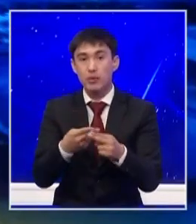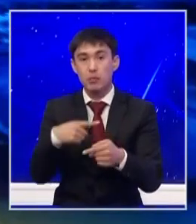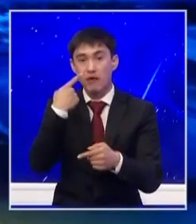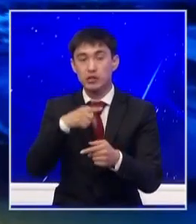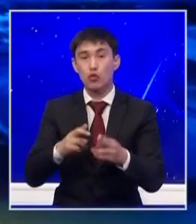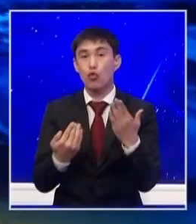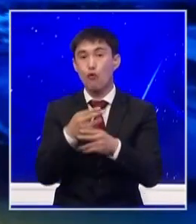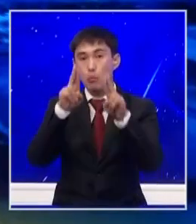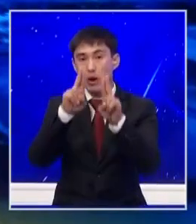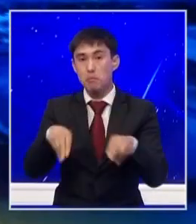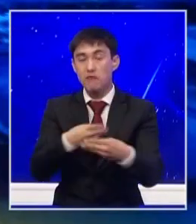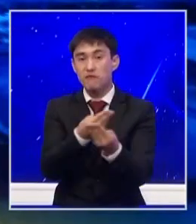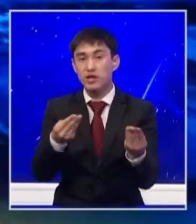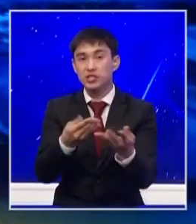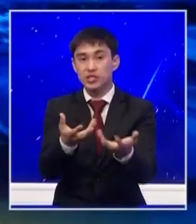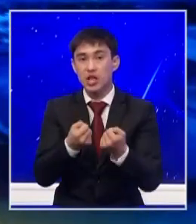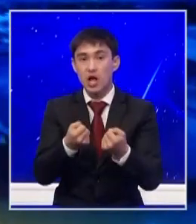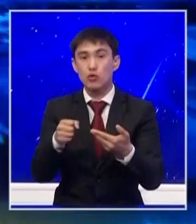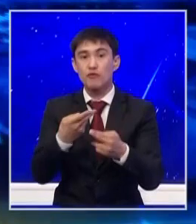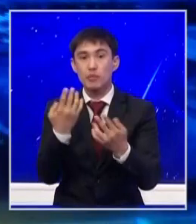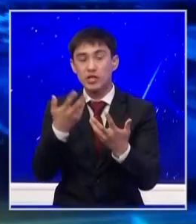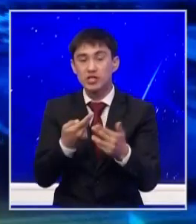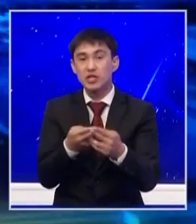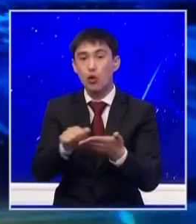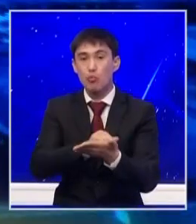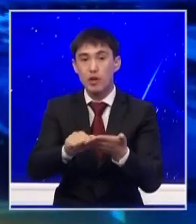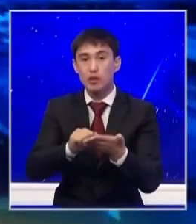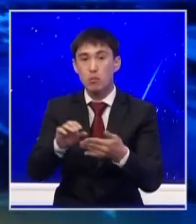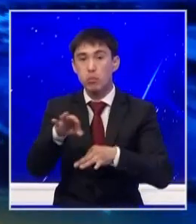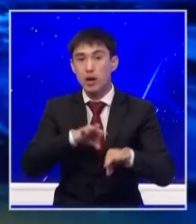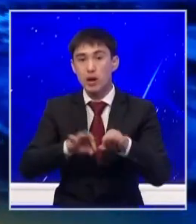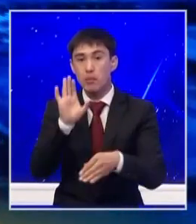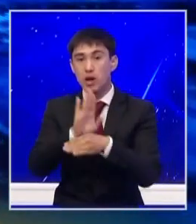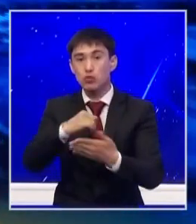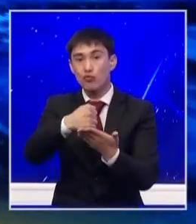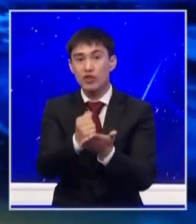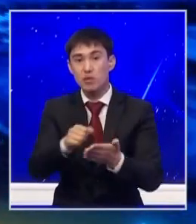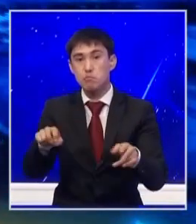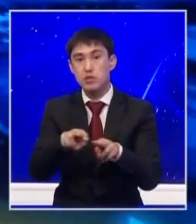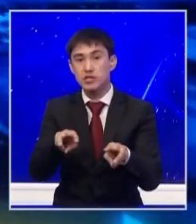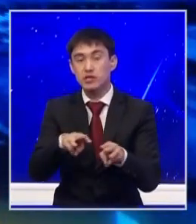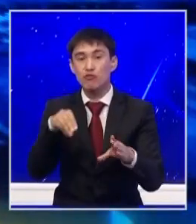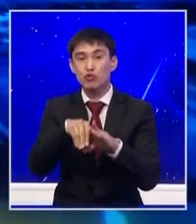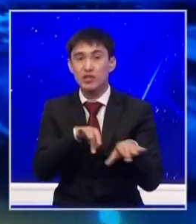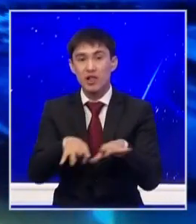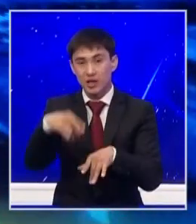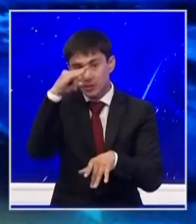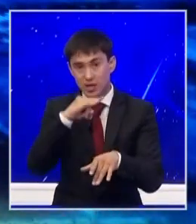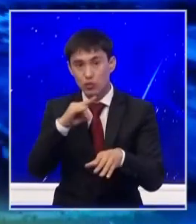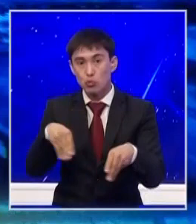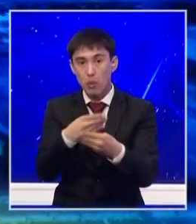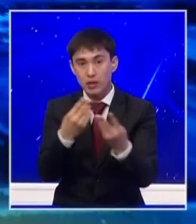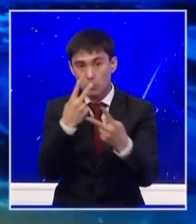говорится в новых правилах по выдаче и изъятию перечисленных документов проект приказа об их утверждении министерства внутренних дел Казахстана уже